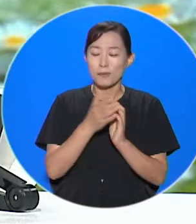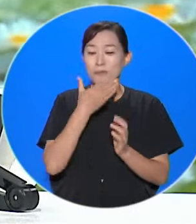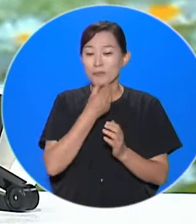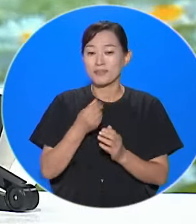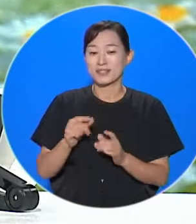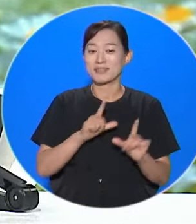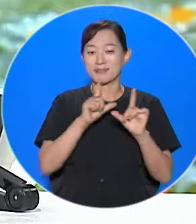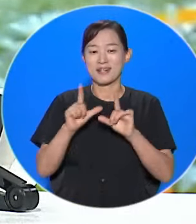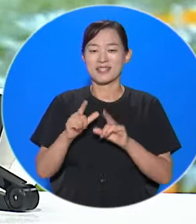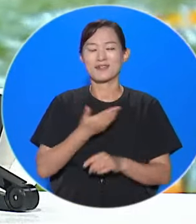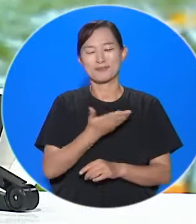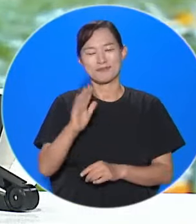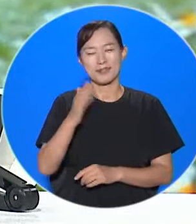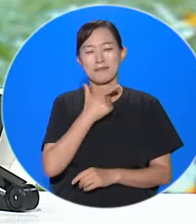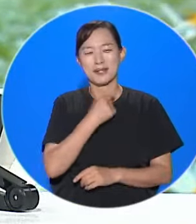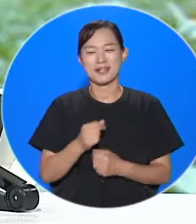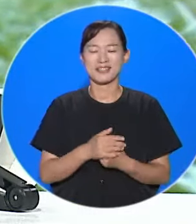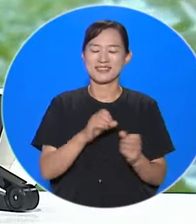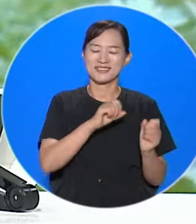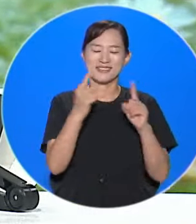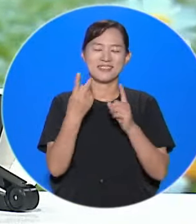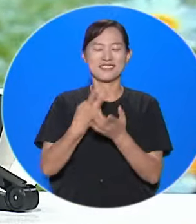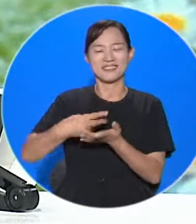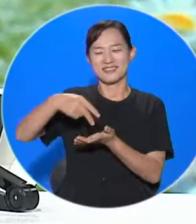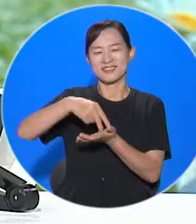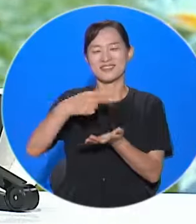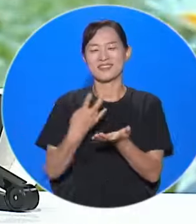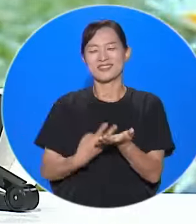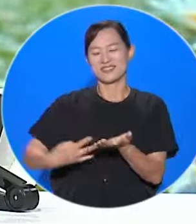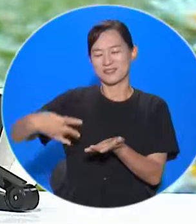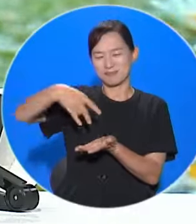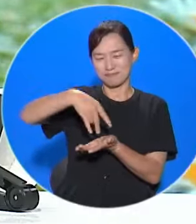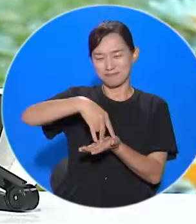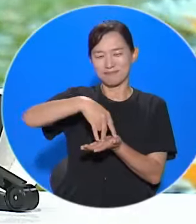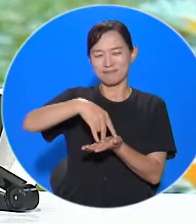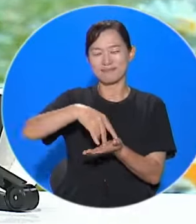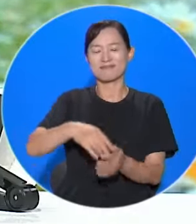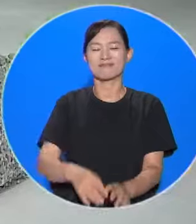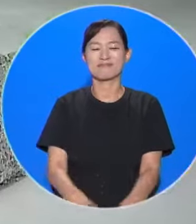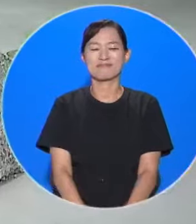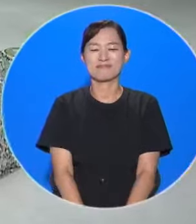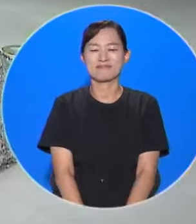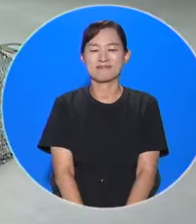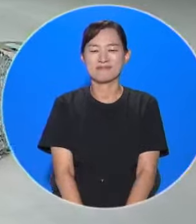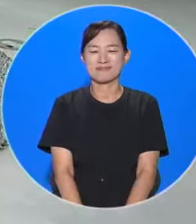여러분들 되시기를 소망합니다. 살아나라, 일어나라, 달리다궁!